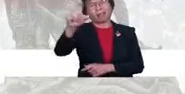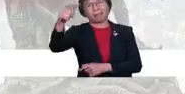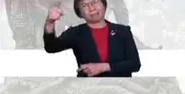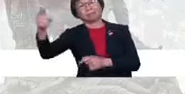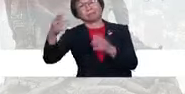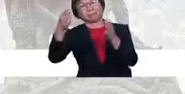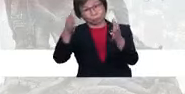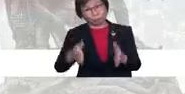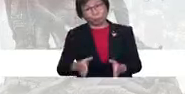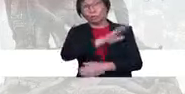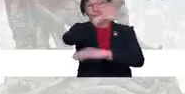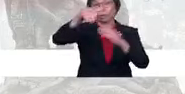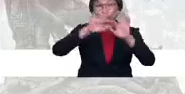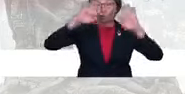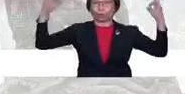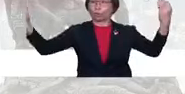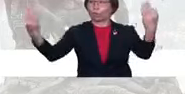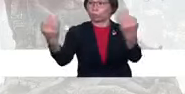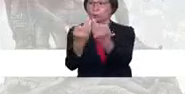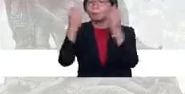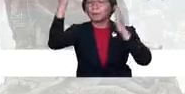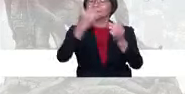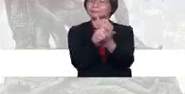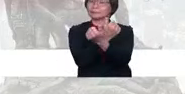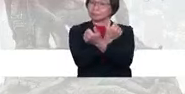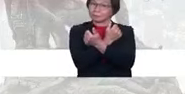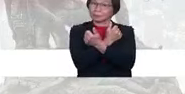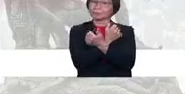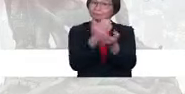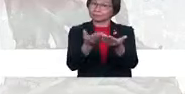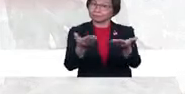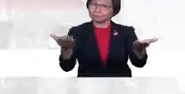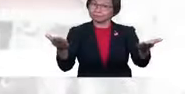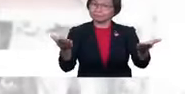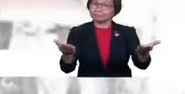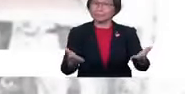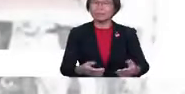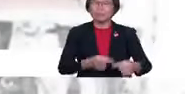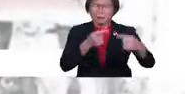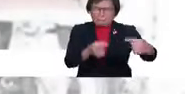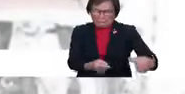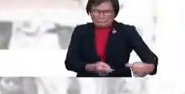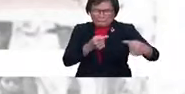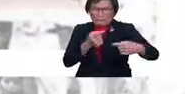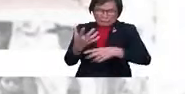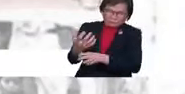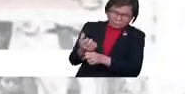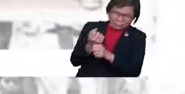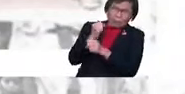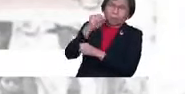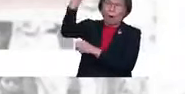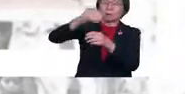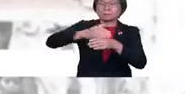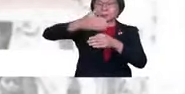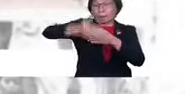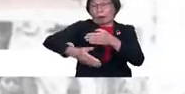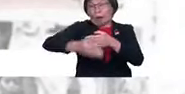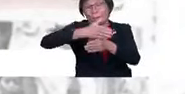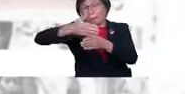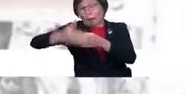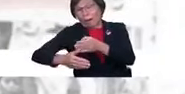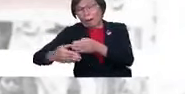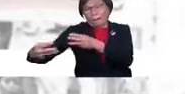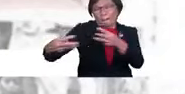di seluruh keluarga Blaze yang dikasih Hai perjuangan menuntut kemerdekaan selepas berakhirnya